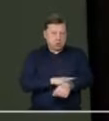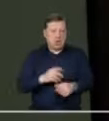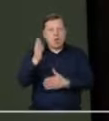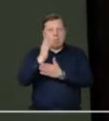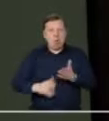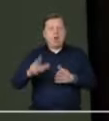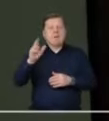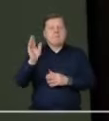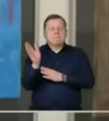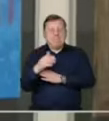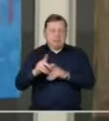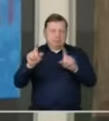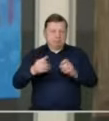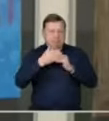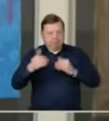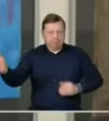gości Muzeum Narodowego.